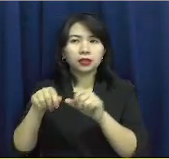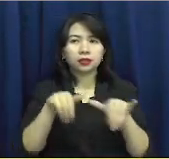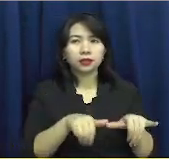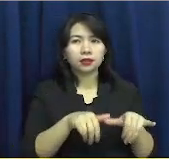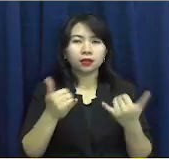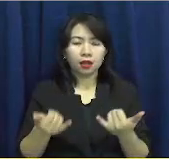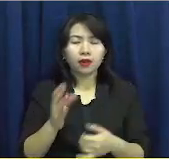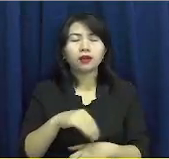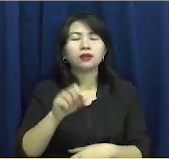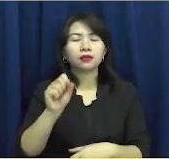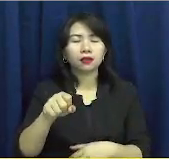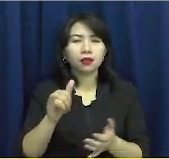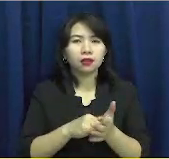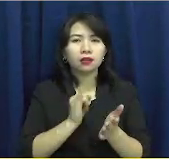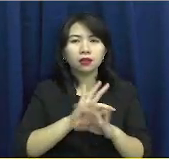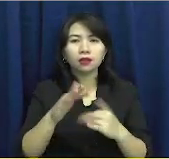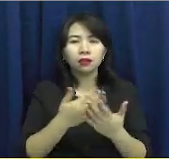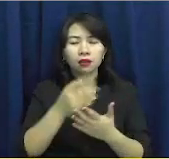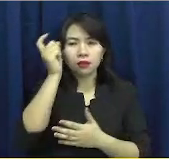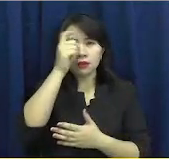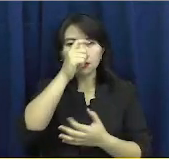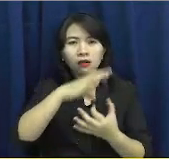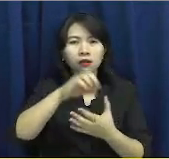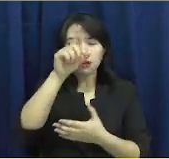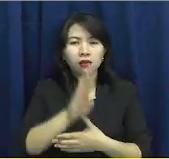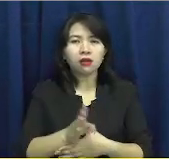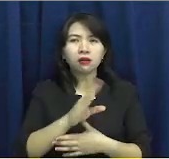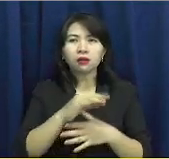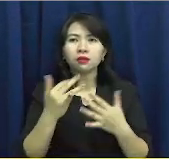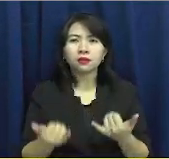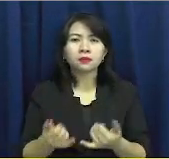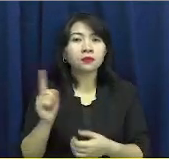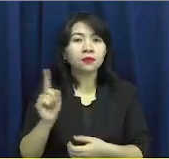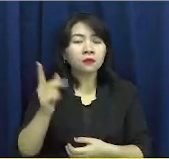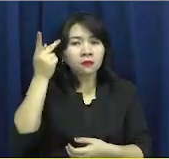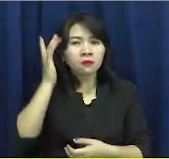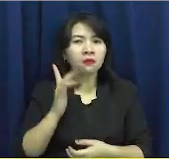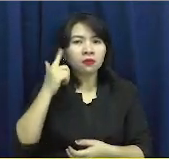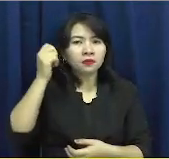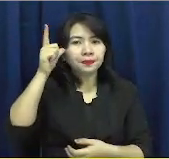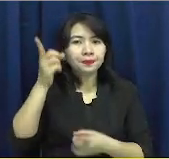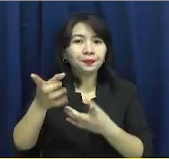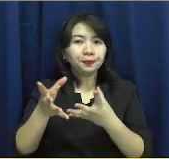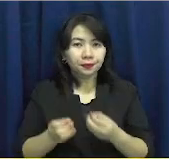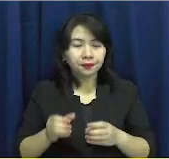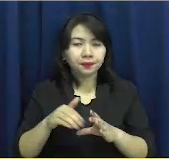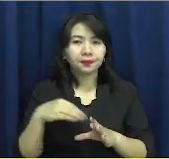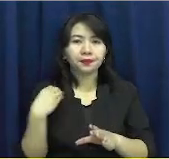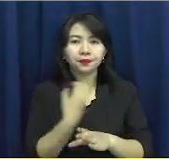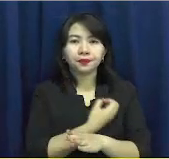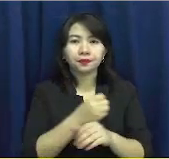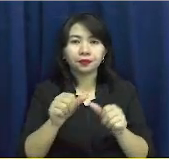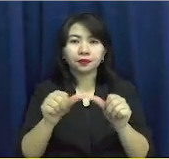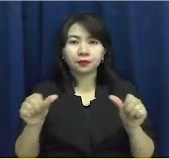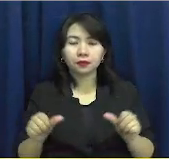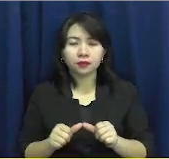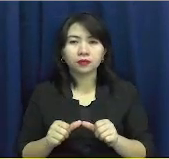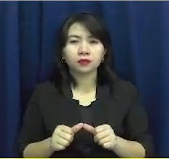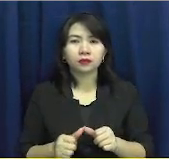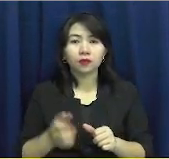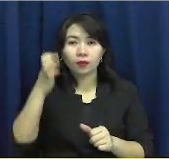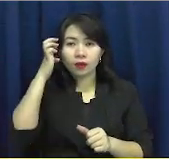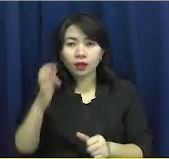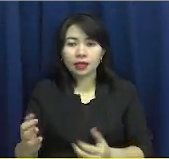Diyos. Okay? Ito po yung pinupunto ko lang mga kapatid. Anong ginagawa ng pastor po natin sa ating area? We break down niya